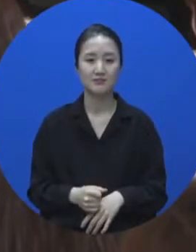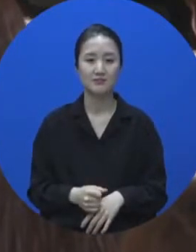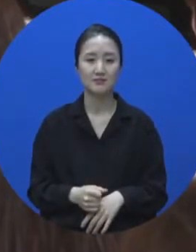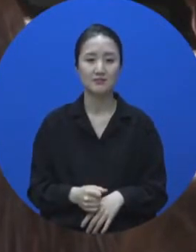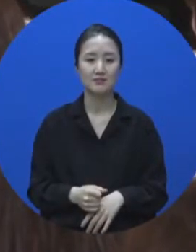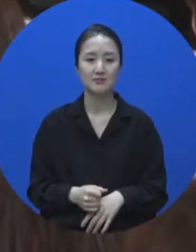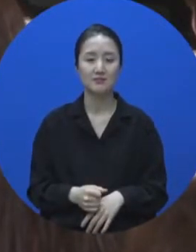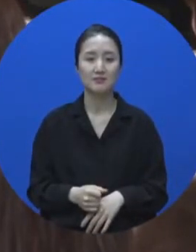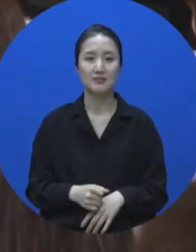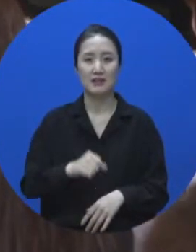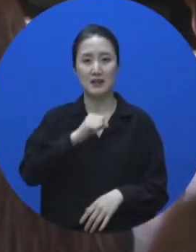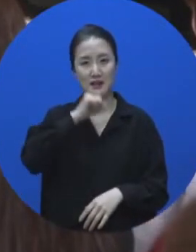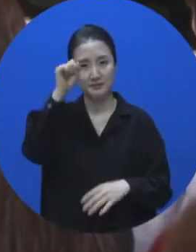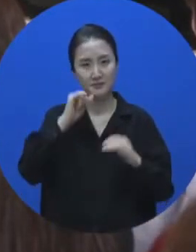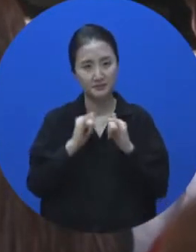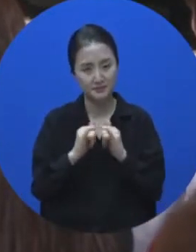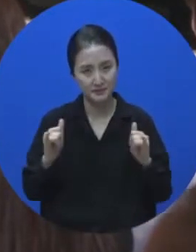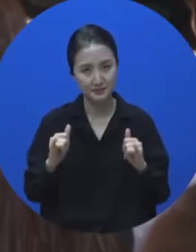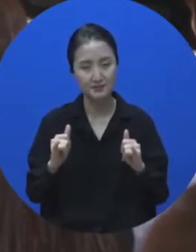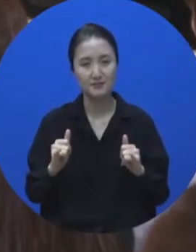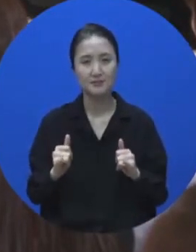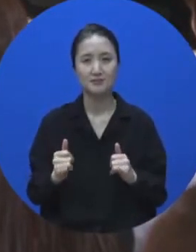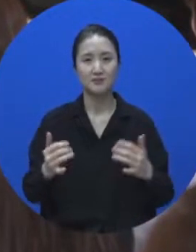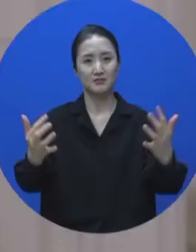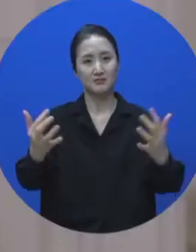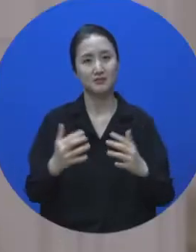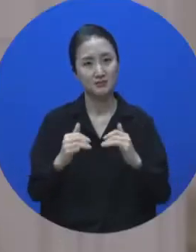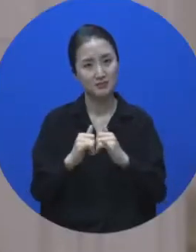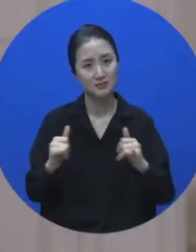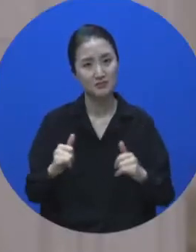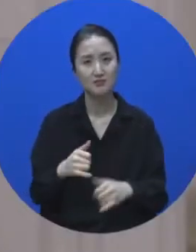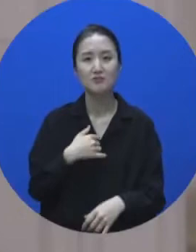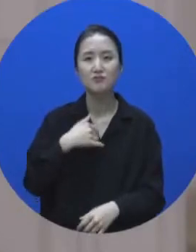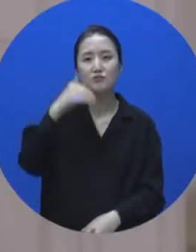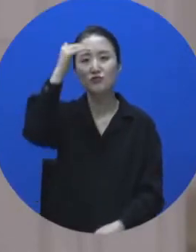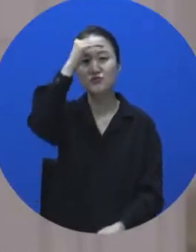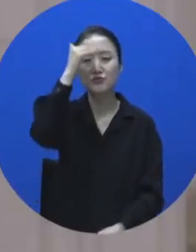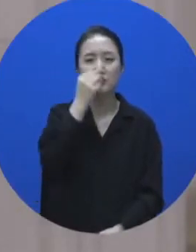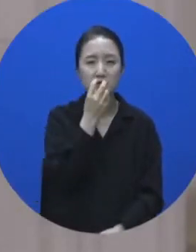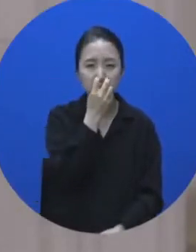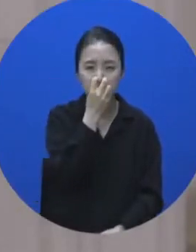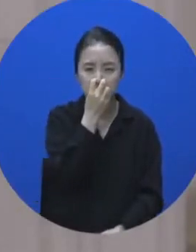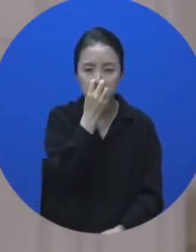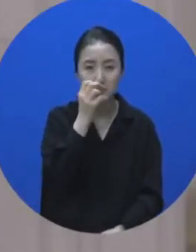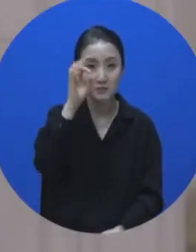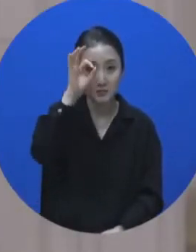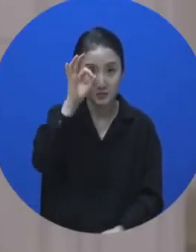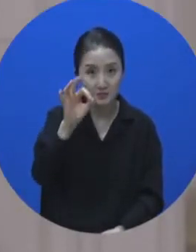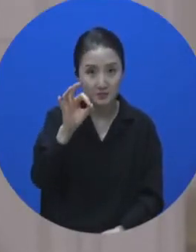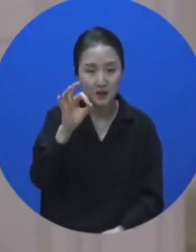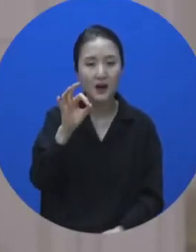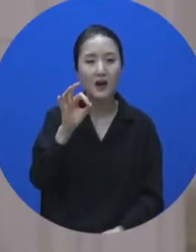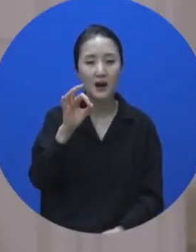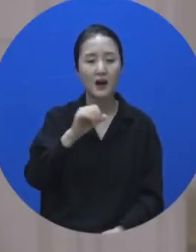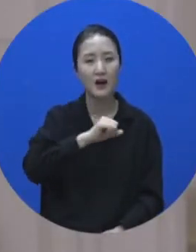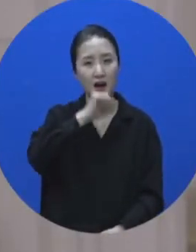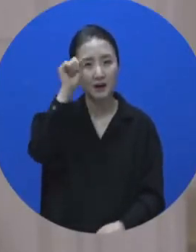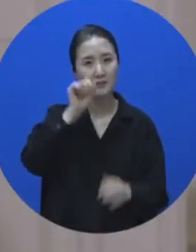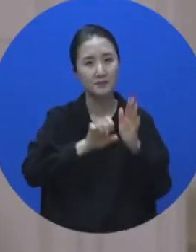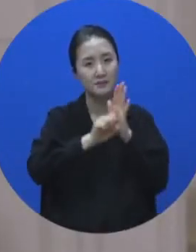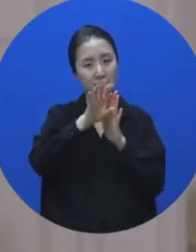사람들, 이런 사람들을 유심히 보다 보니까 어떻게 낙찰을 받아야 되는지 알겠더라고요. 제